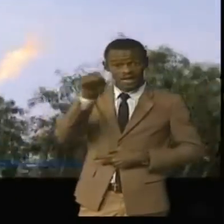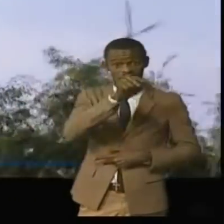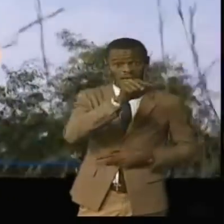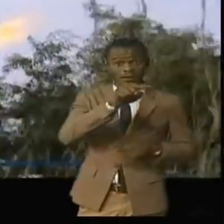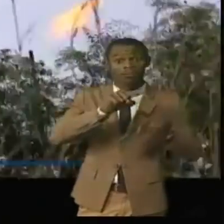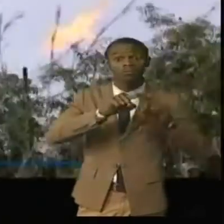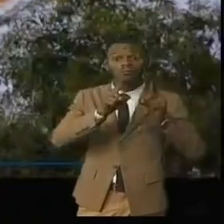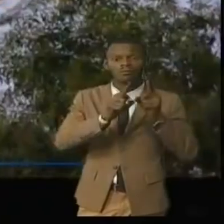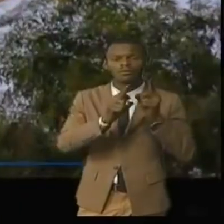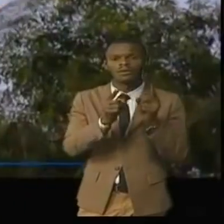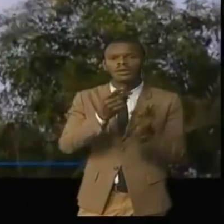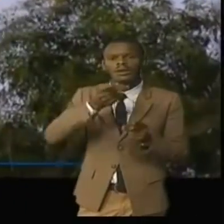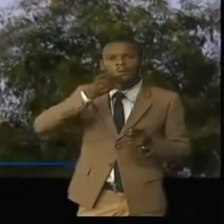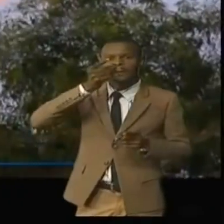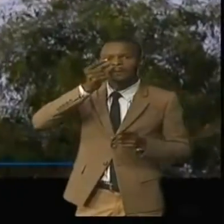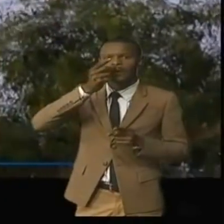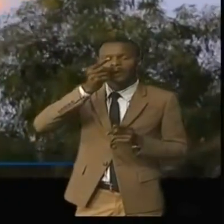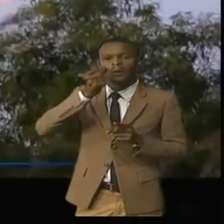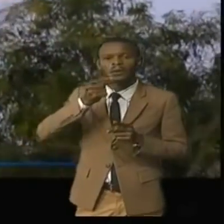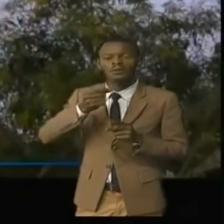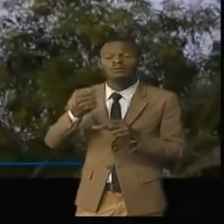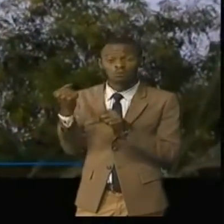pas. L'activité est permanente.